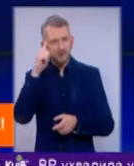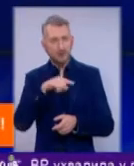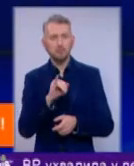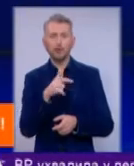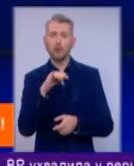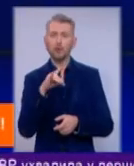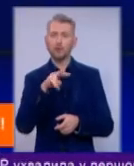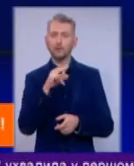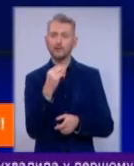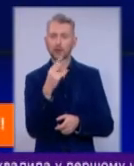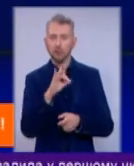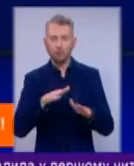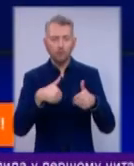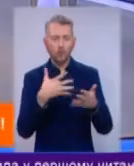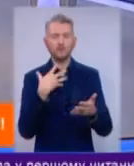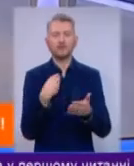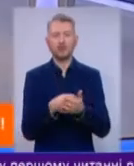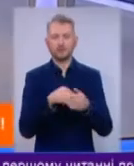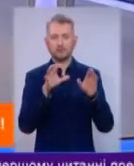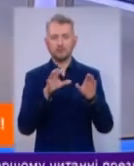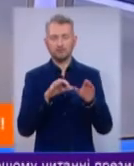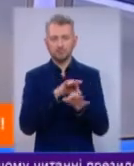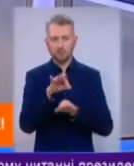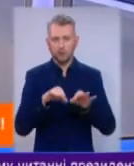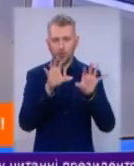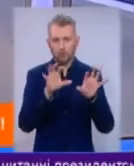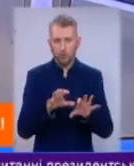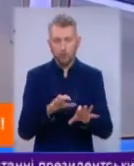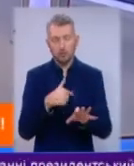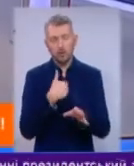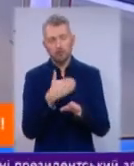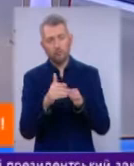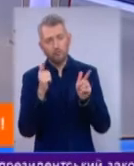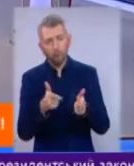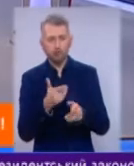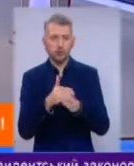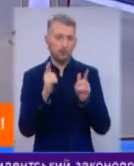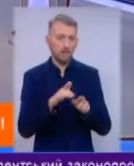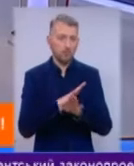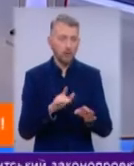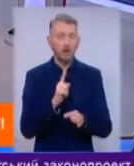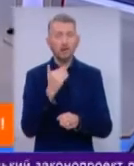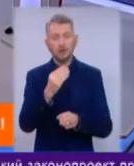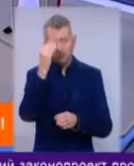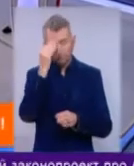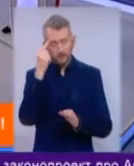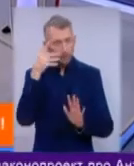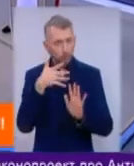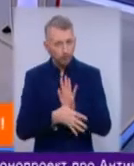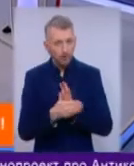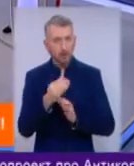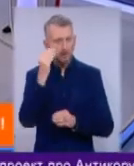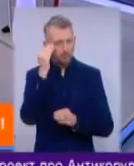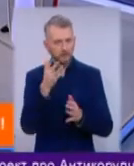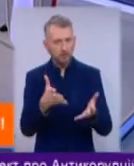подав свою версію закону про антикорупційний суд. Частково я погоджуюсь, частково не погоджуюсь з ним. Але в цілому їхня позиція зрозуміла, їхня позиція